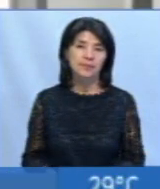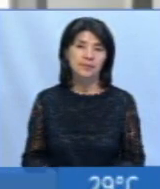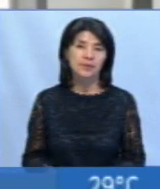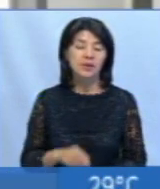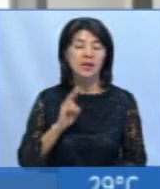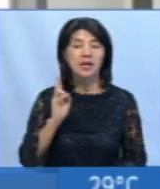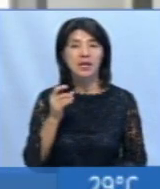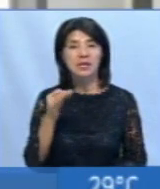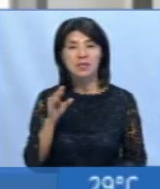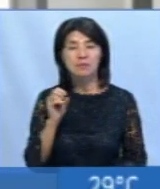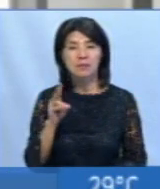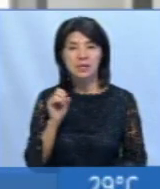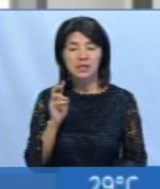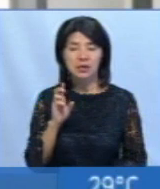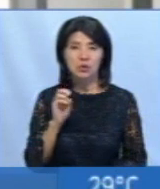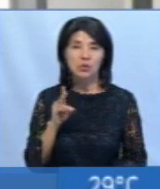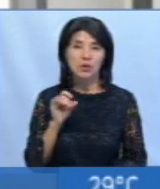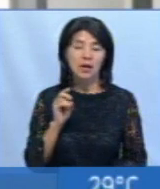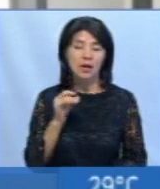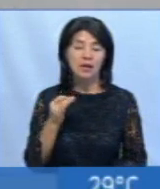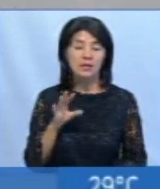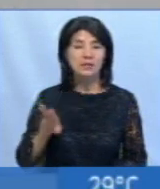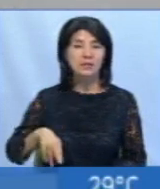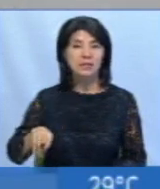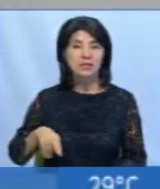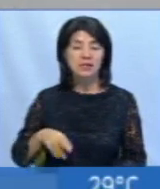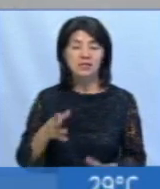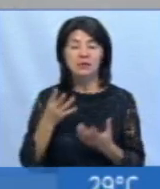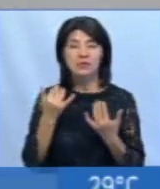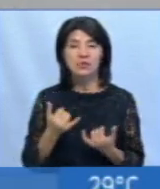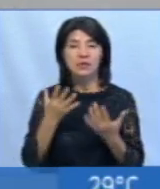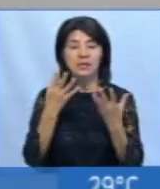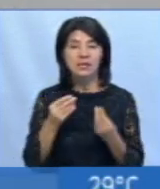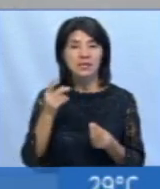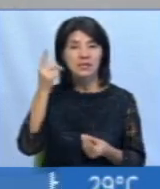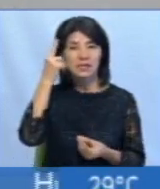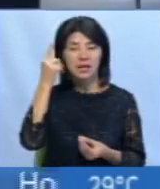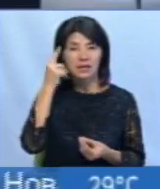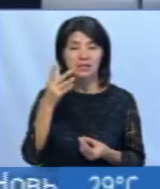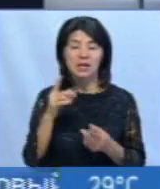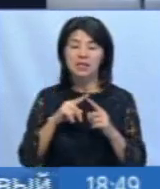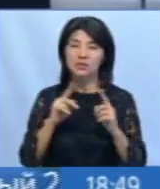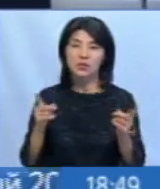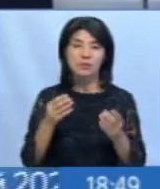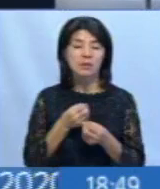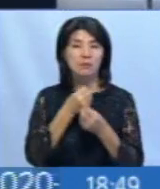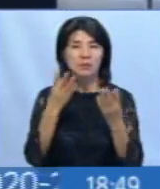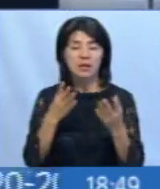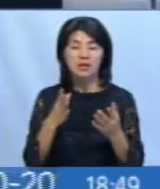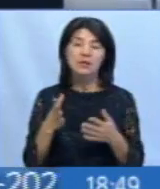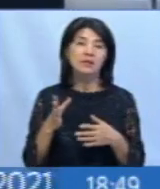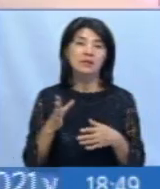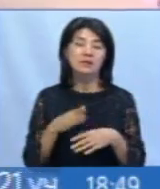Кайратбек Нуркаев, директор магазина канцелярских товаров. День знаний для всего коллектива – особенный праздник. Добрую традицию